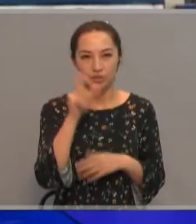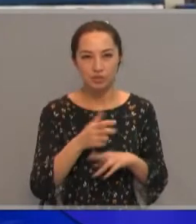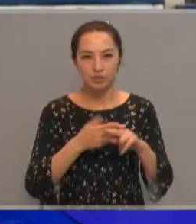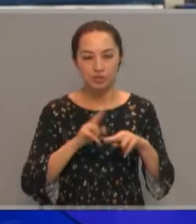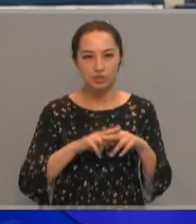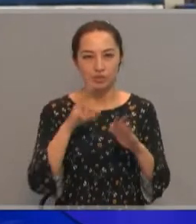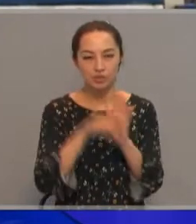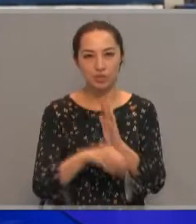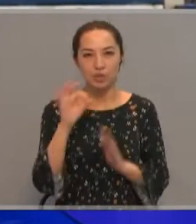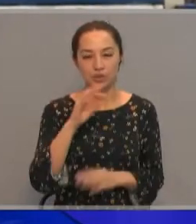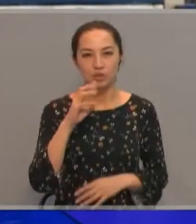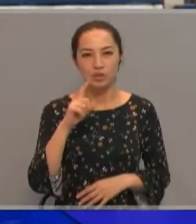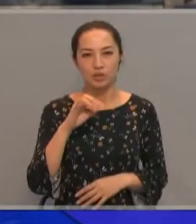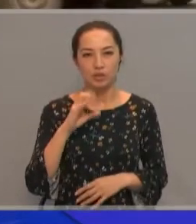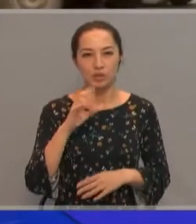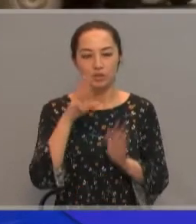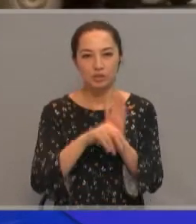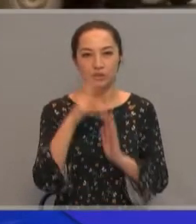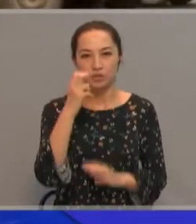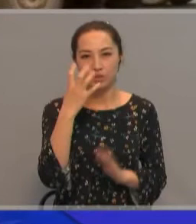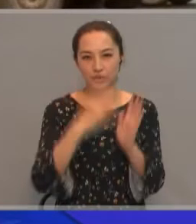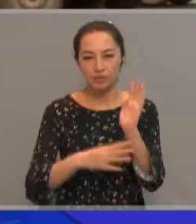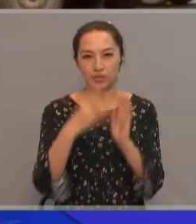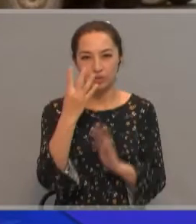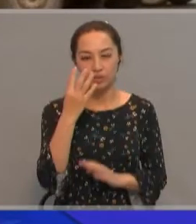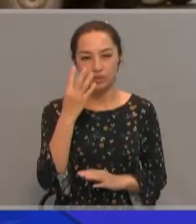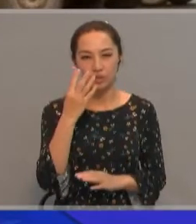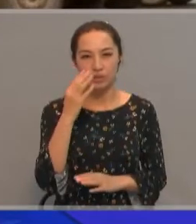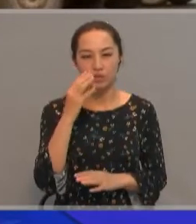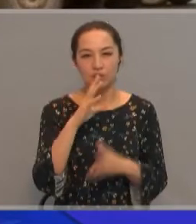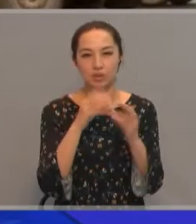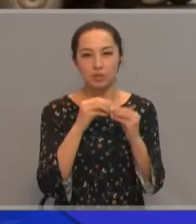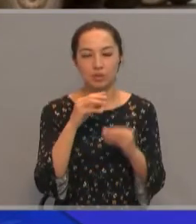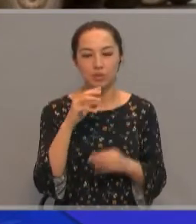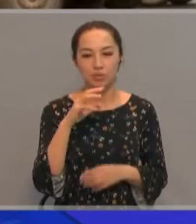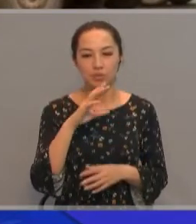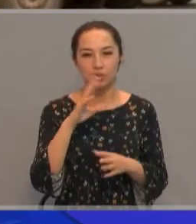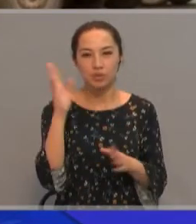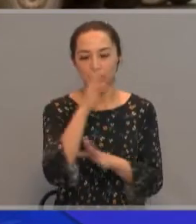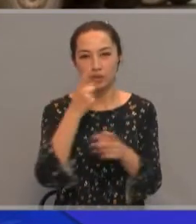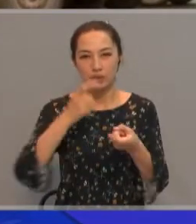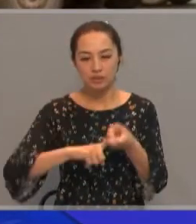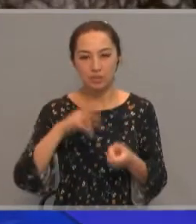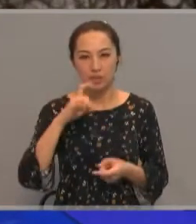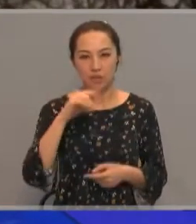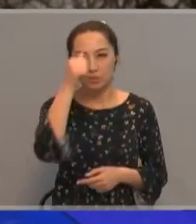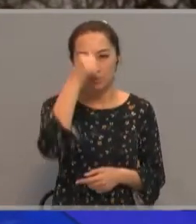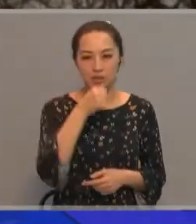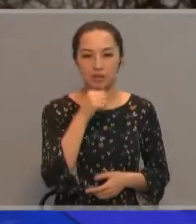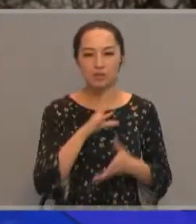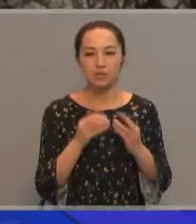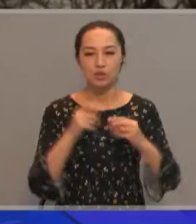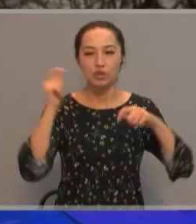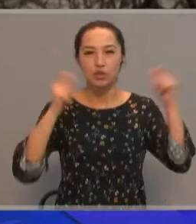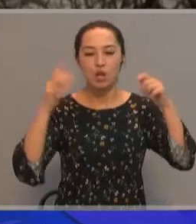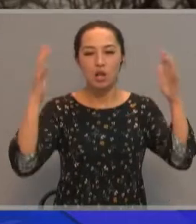400 единиц техники, 6 катеров и 294 мотопомпы. По прогнозу Казгидромета, на март месячная сумма